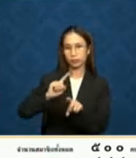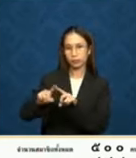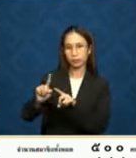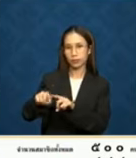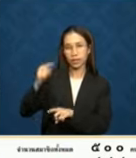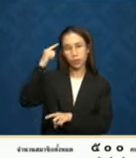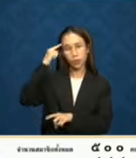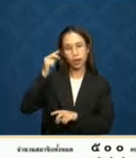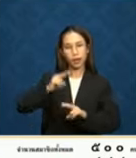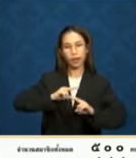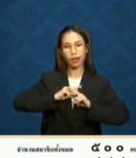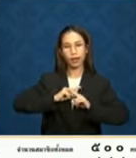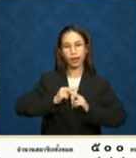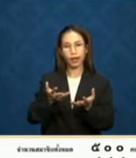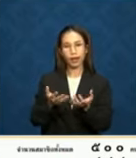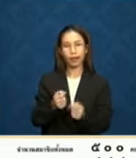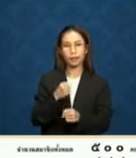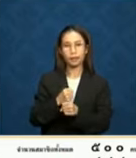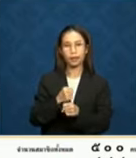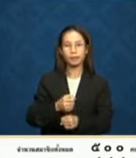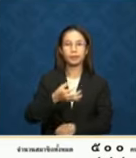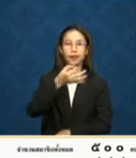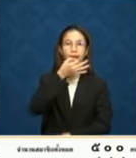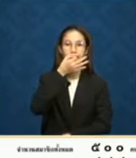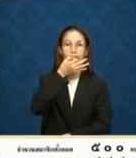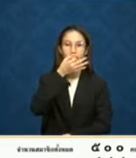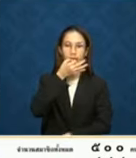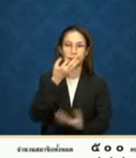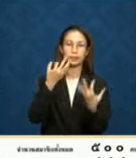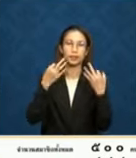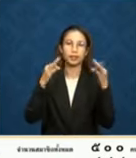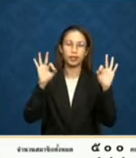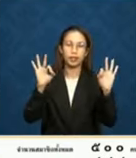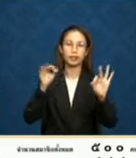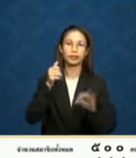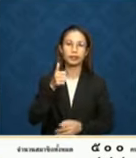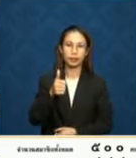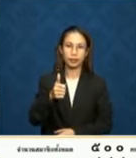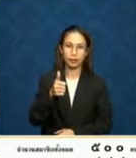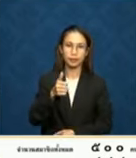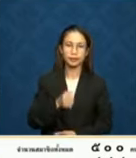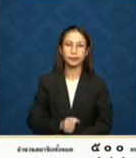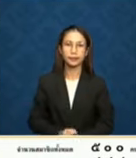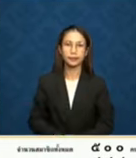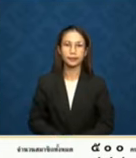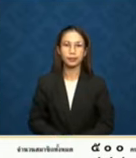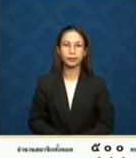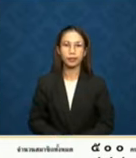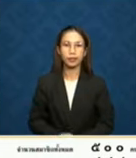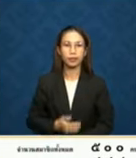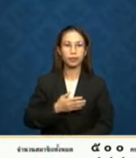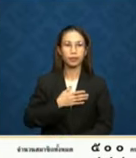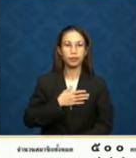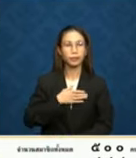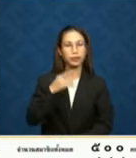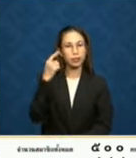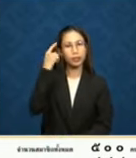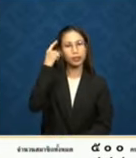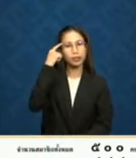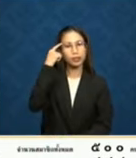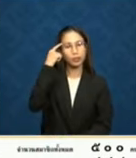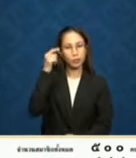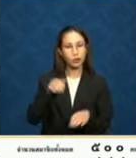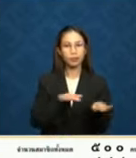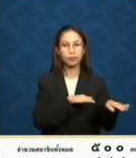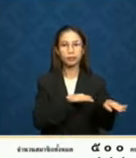รับเหมาแล้วก็ทำเป็นประกอบเป็อาชีพอิสละได้นะครันี่คือผมคิดว่าน่าจะเป็นการเตร